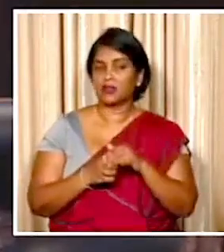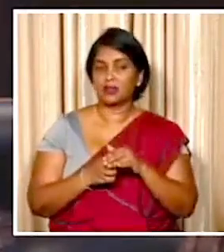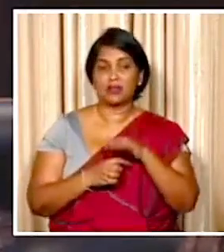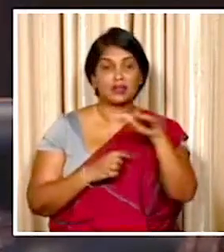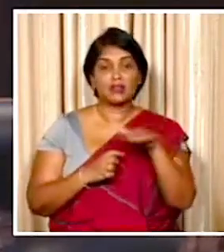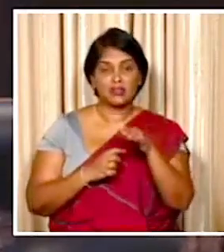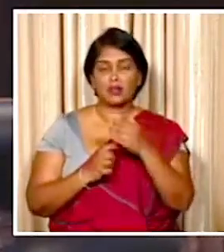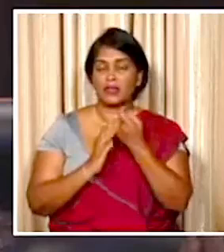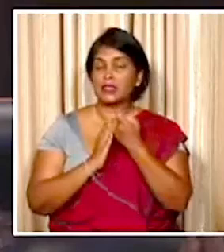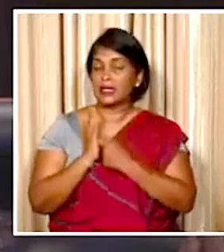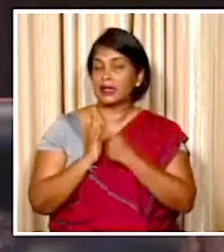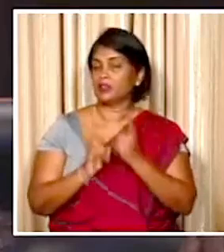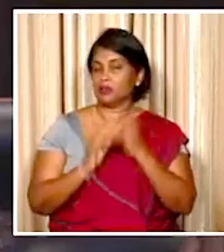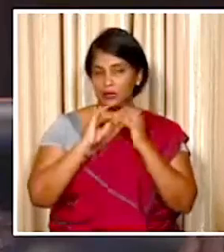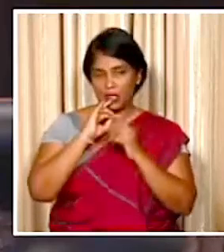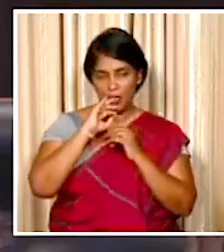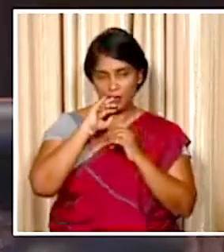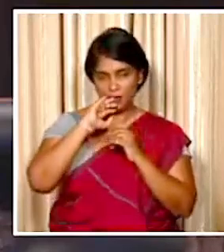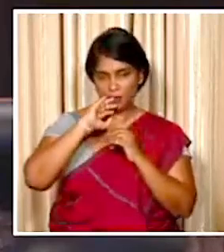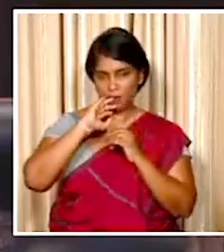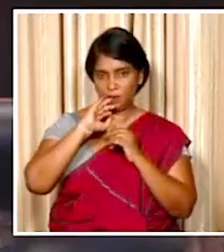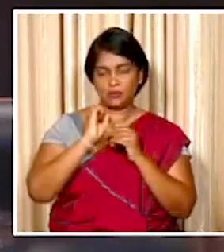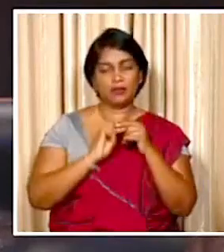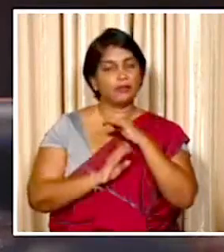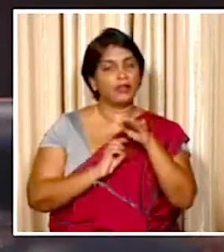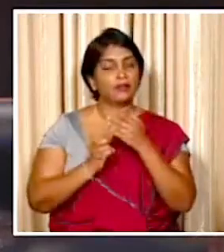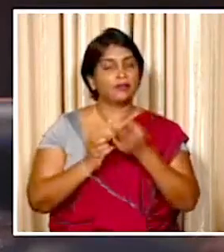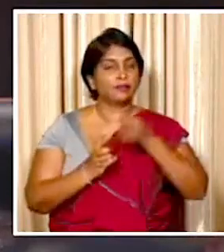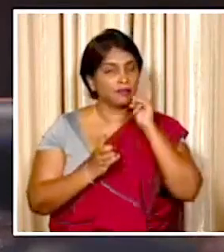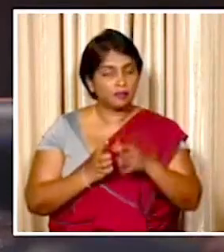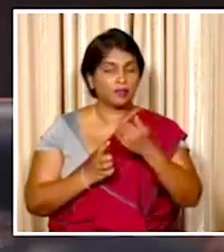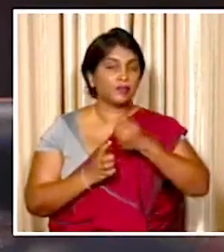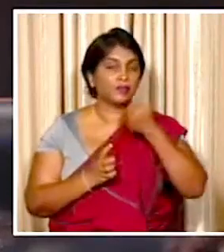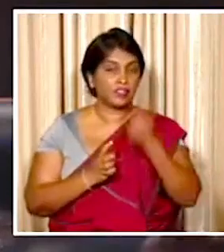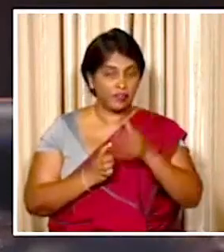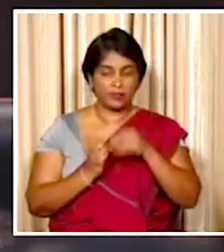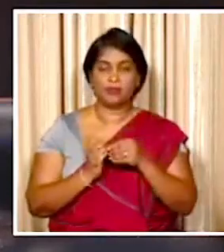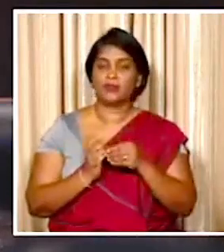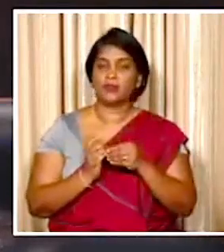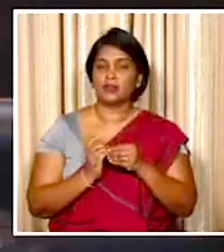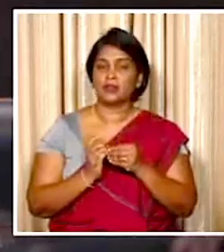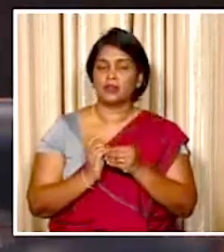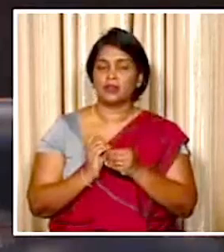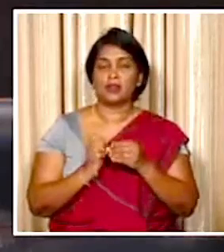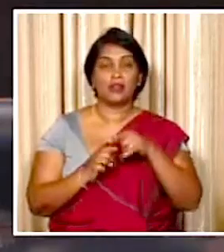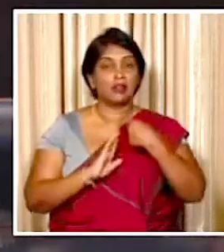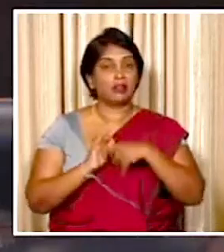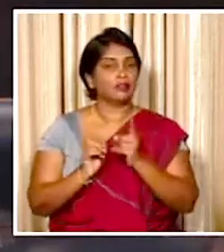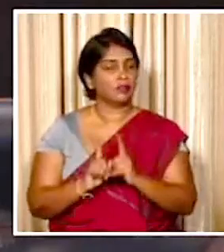सामज सम्मुती अणु ये सामज सम्मुती व्यदगात्रन वटक स्थावर